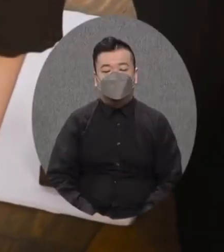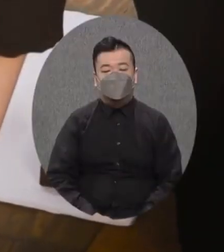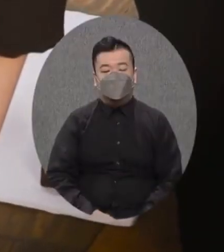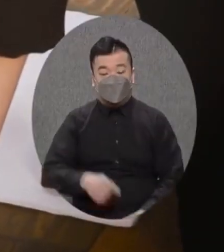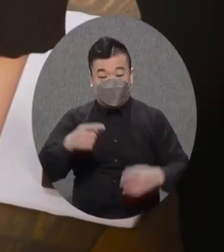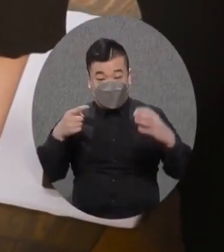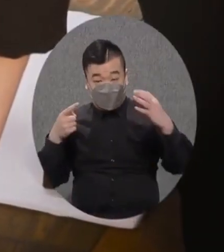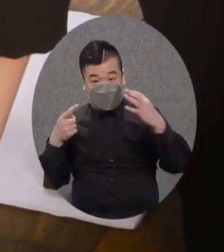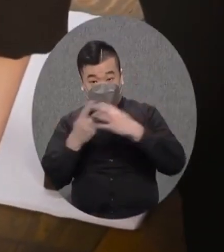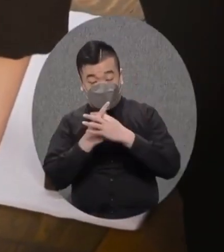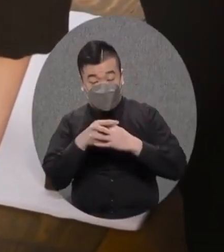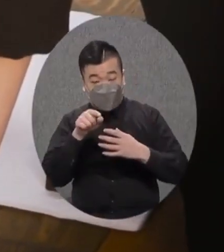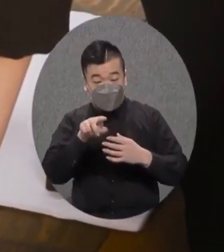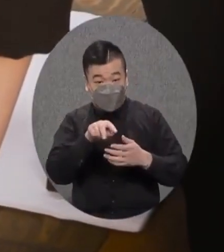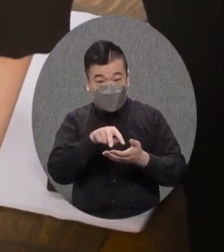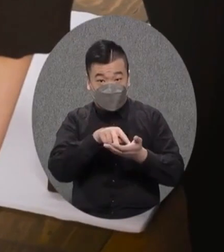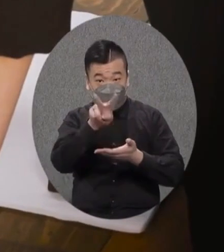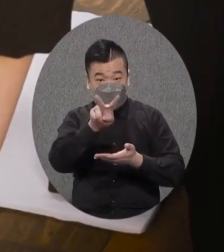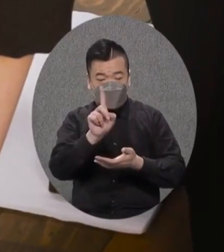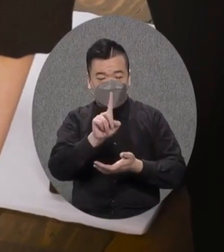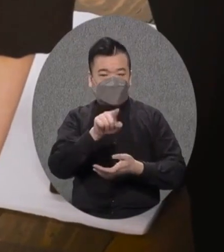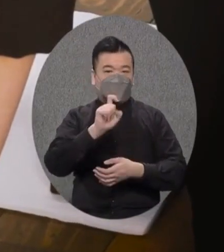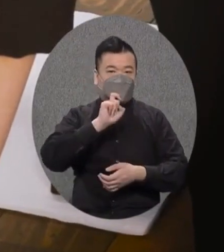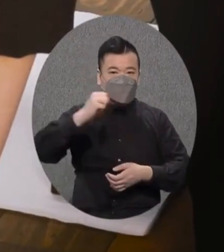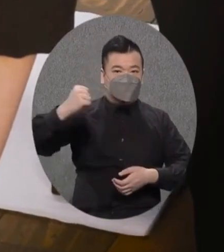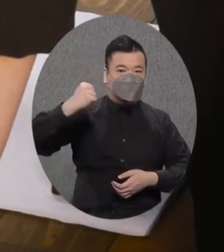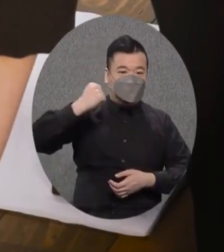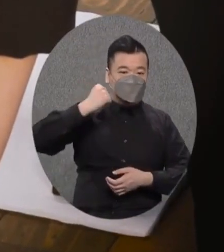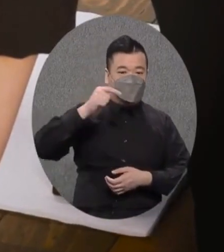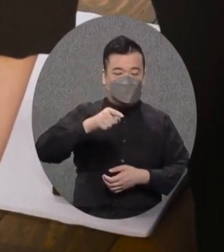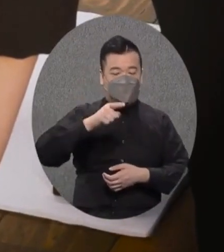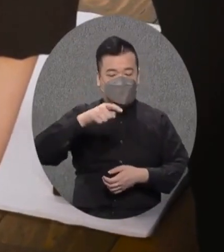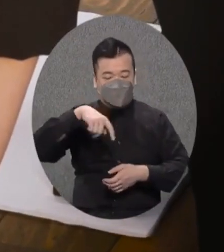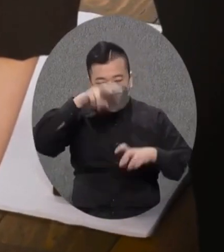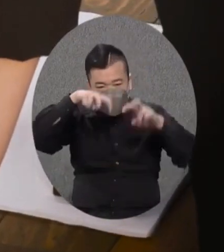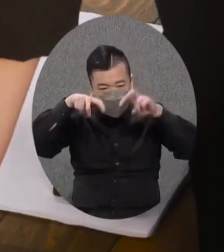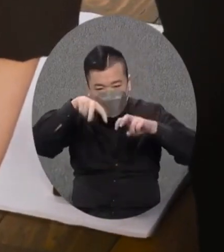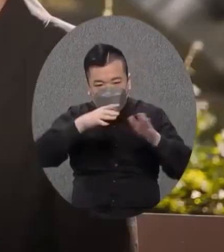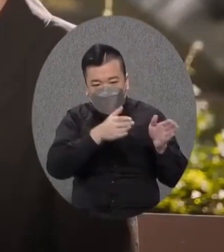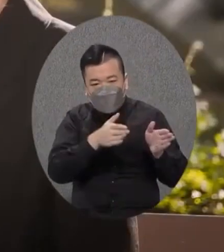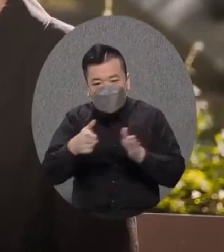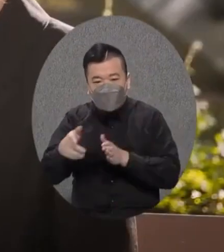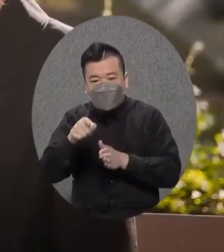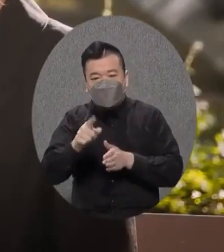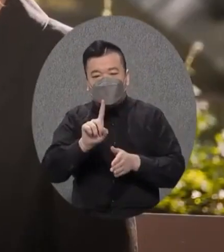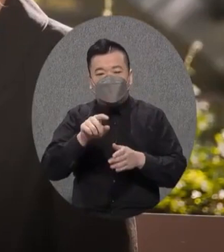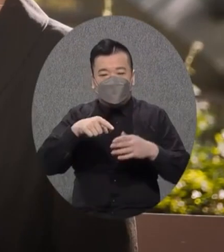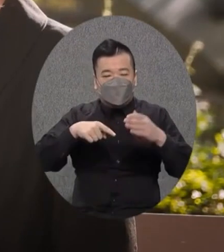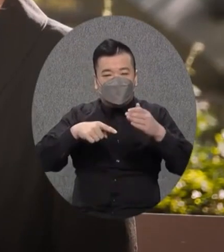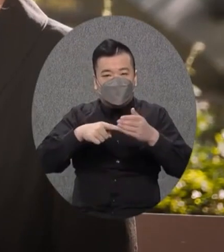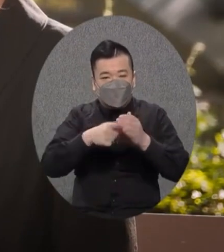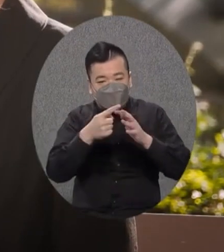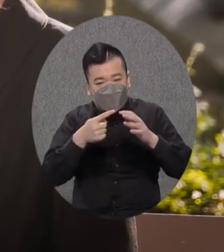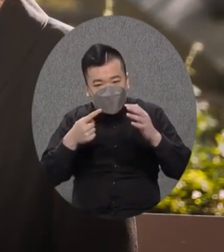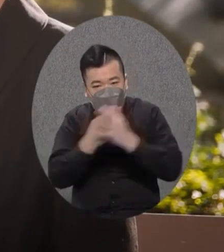呢兩個字係好有力量啦，亦都係一個探索嘅過程嚟嘅。因為突破就有一